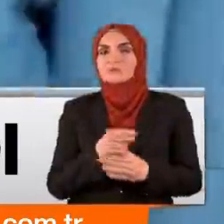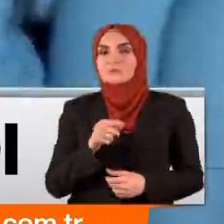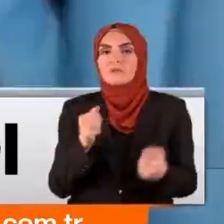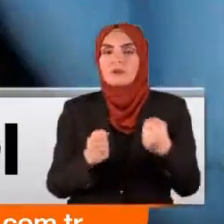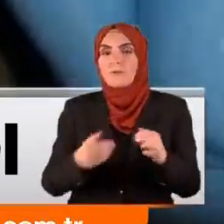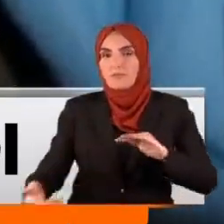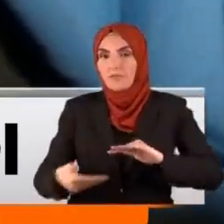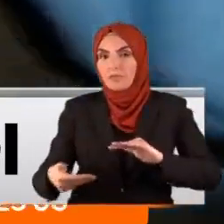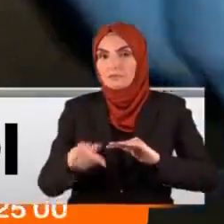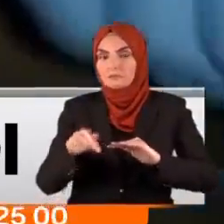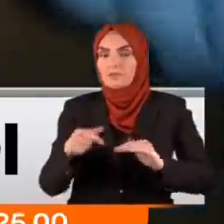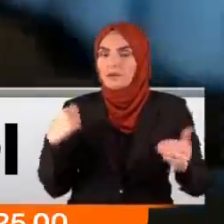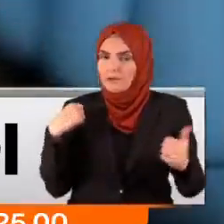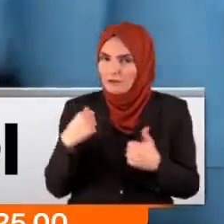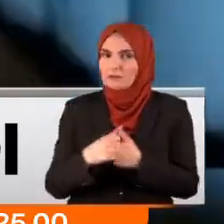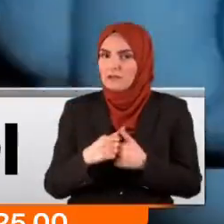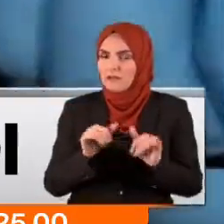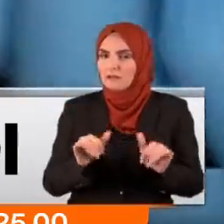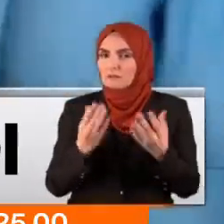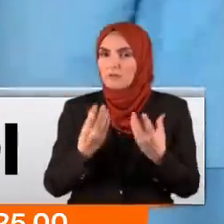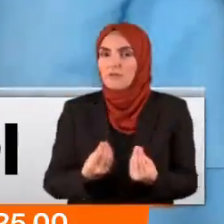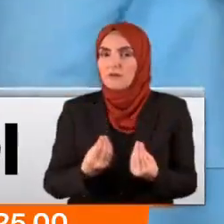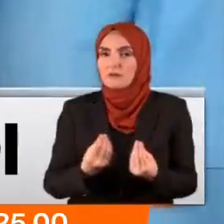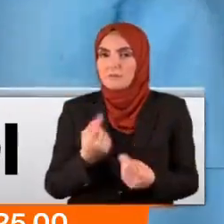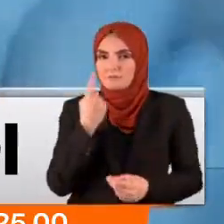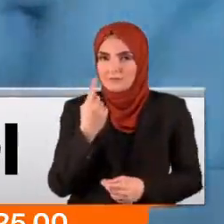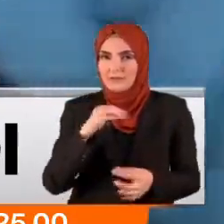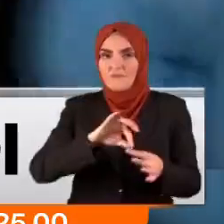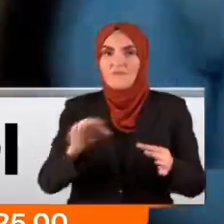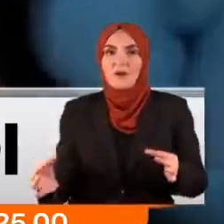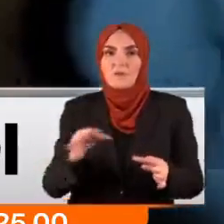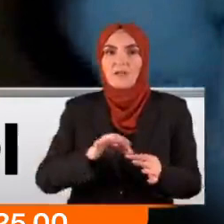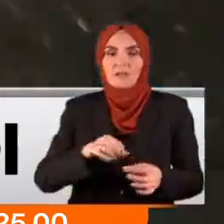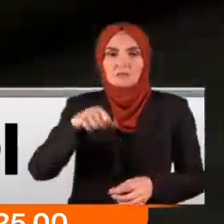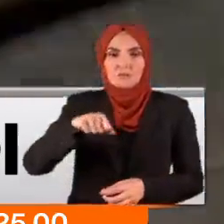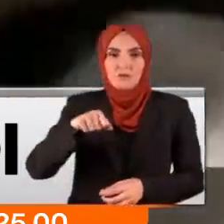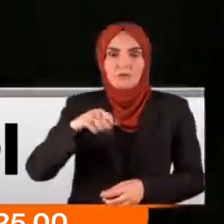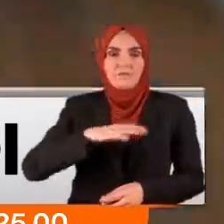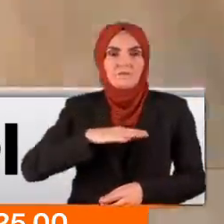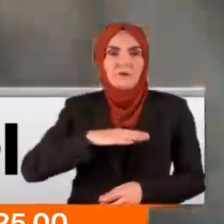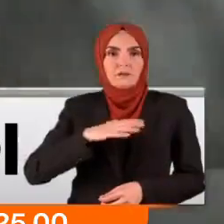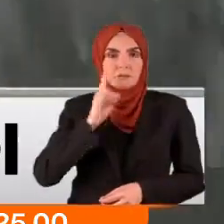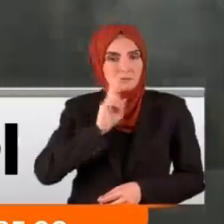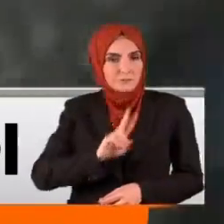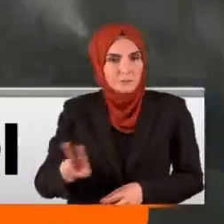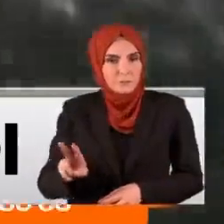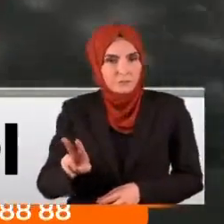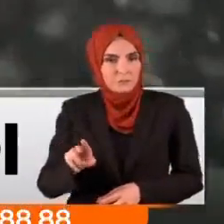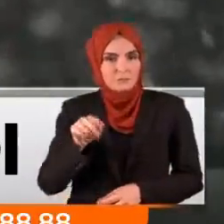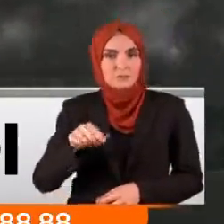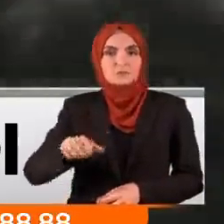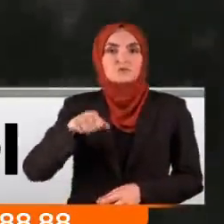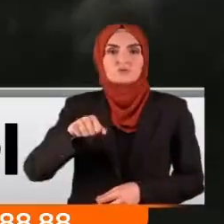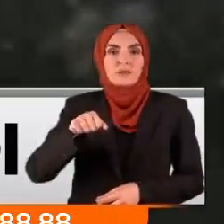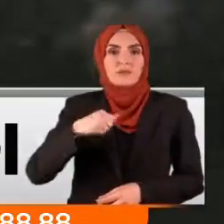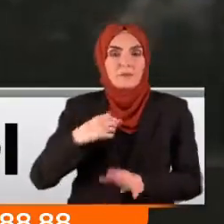alt tarafına yine aynı şekilde bir adet fermuarlı çantanın olduğu görülmüş. Çanta tarafımızdan aşağı